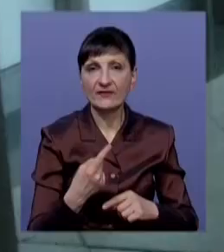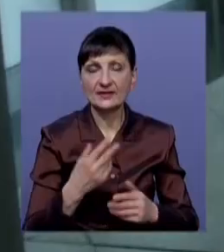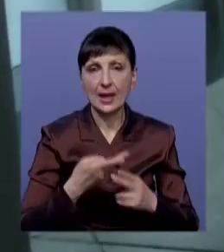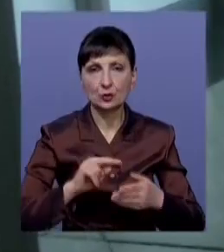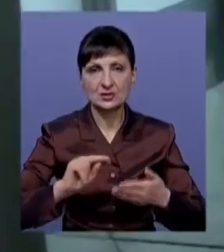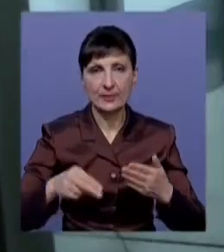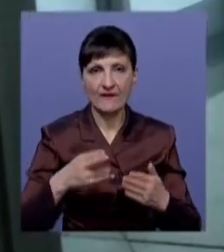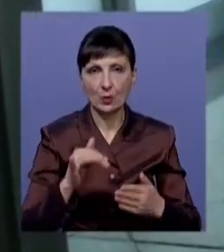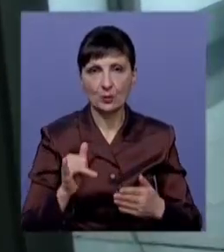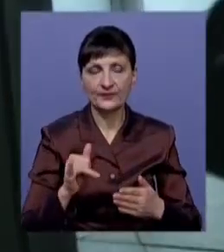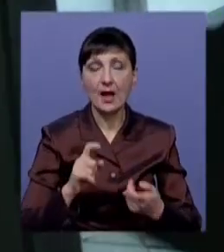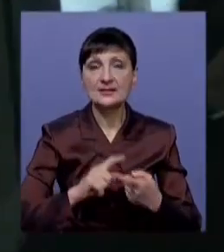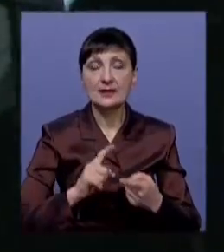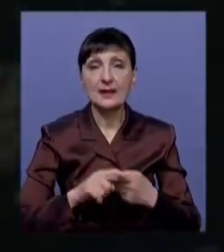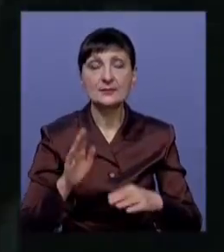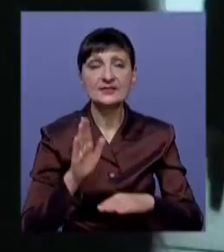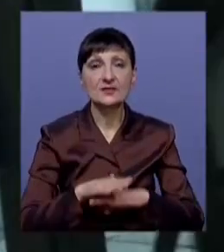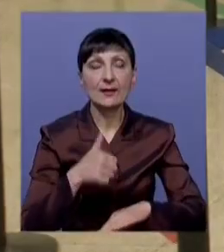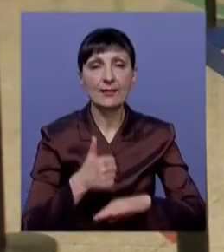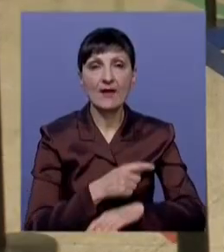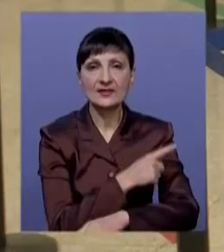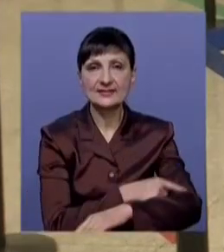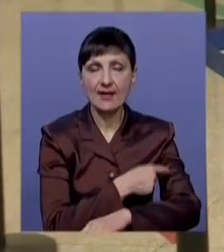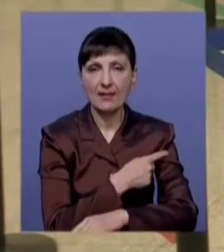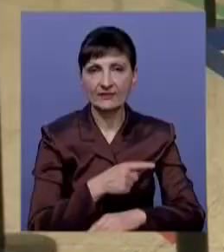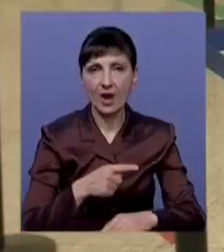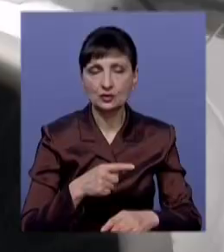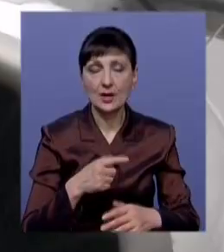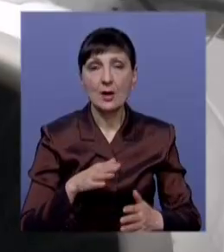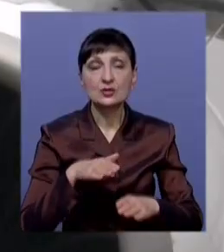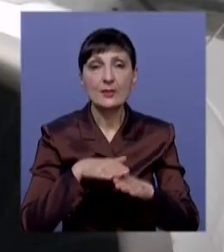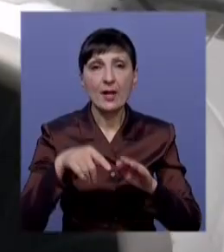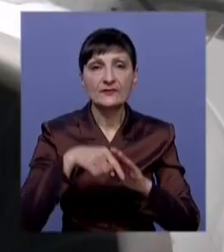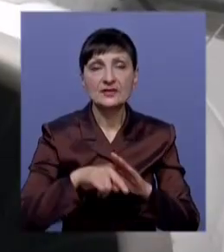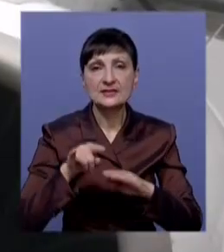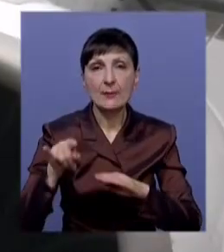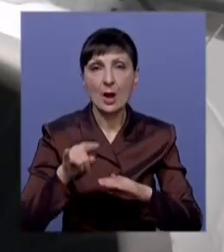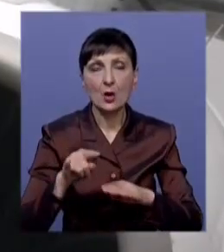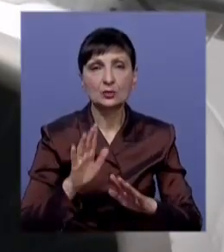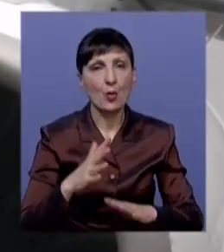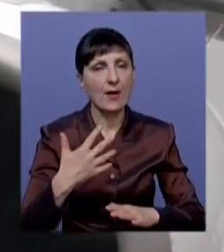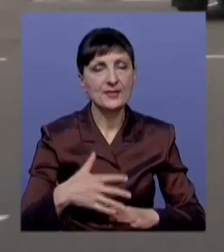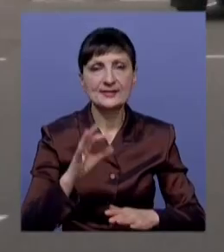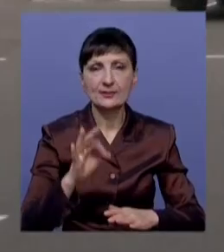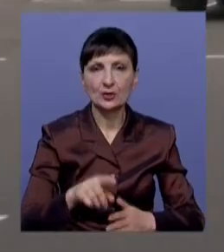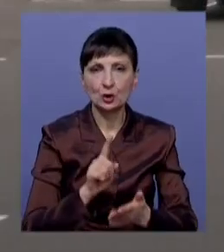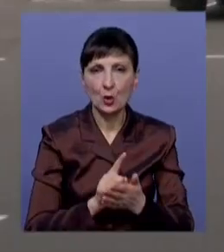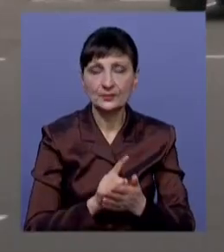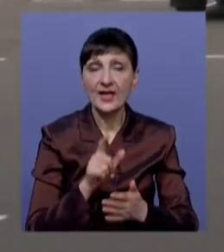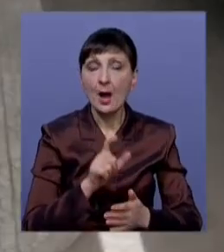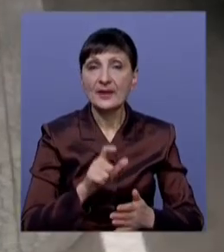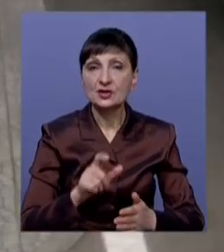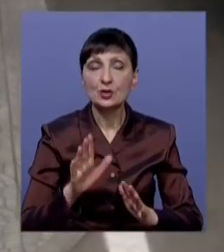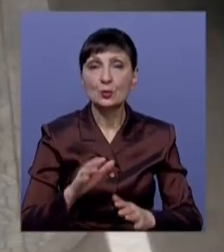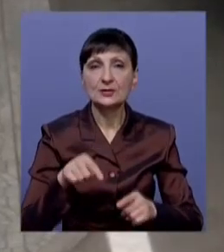справку. А вот согласно постановлению главного санврача, заполняемость воздушных судов составляет не более 50%. При этом пассажиров